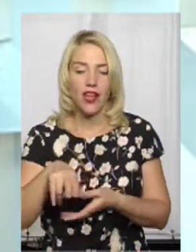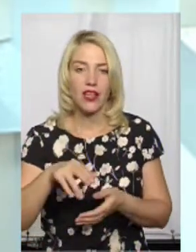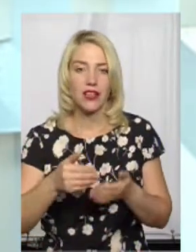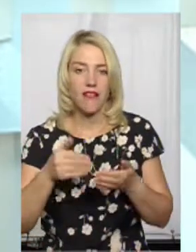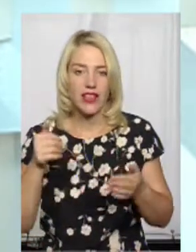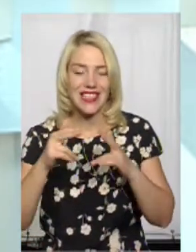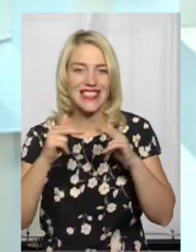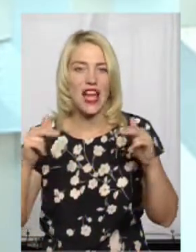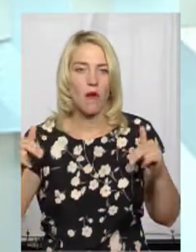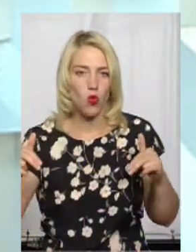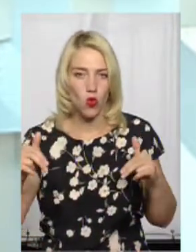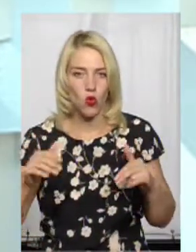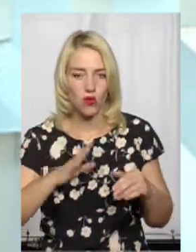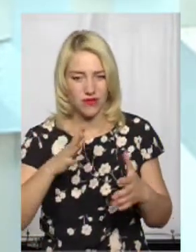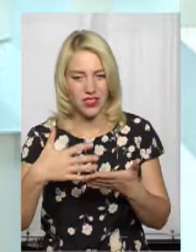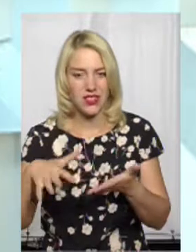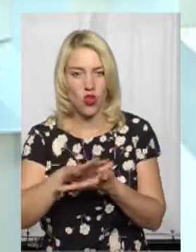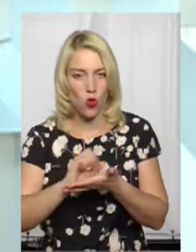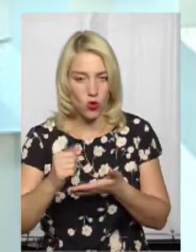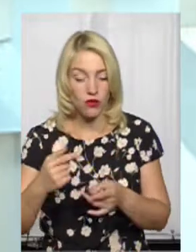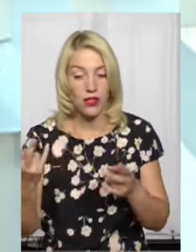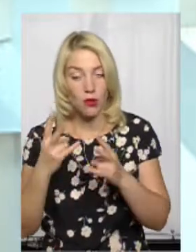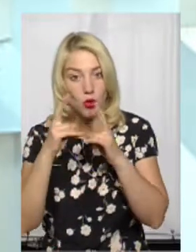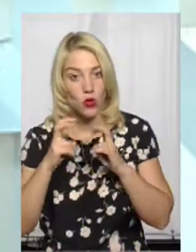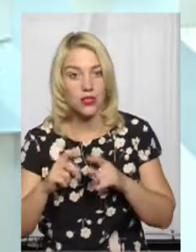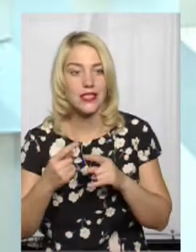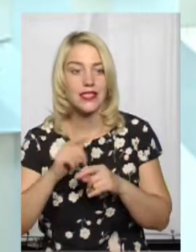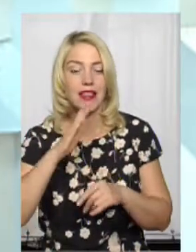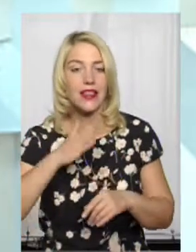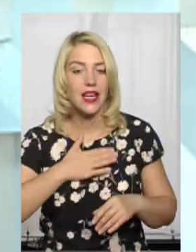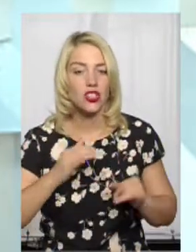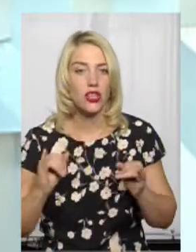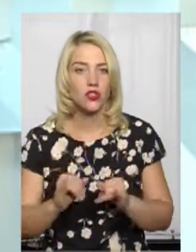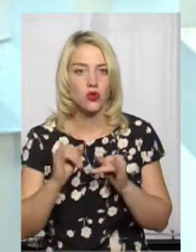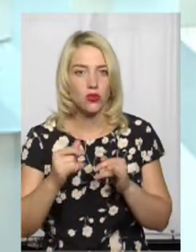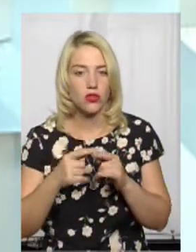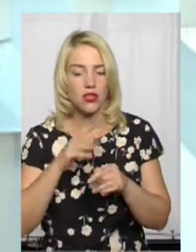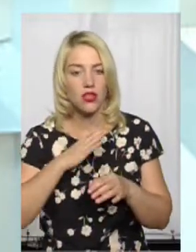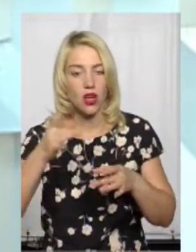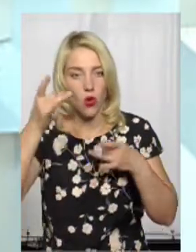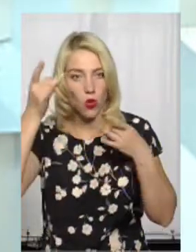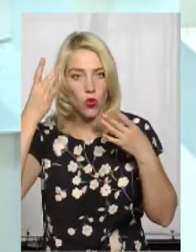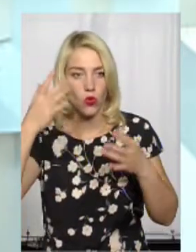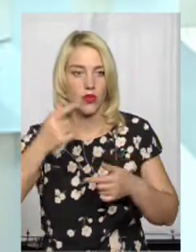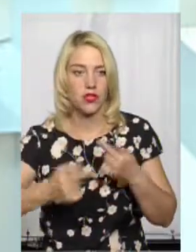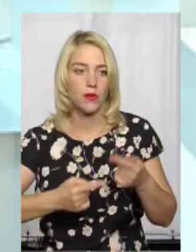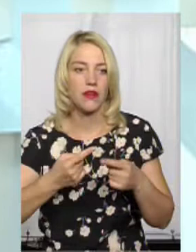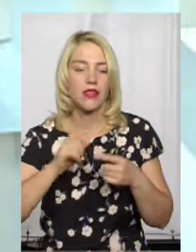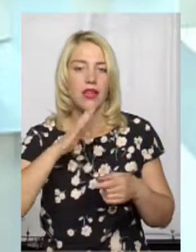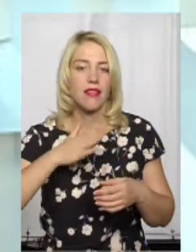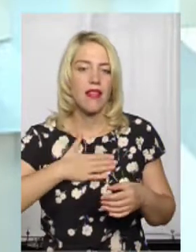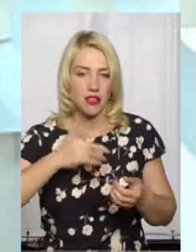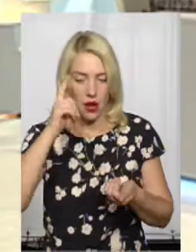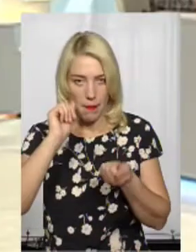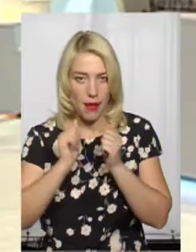місце замку колись було, теж потрібно досліджувати, тому що це наша історія, це наша культурна спадщина, це наша пам'ять, відповідно.